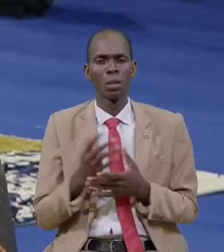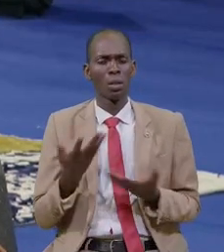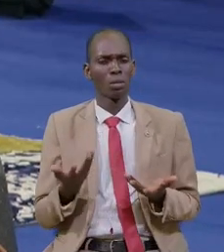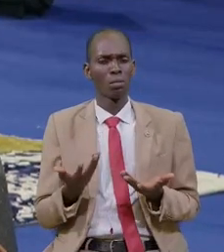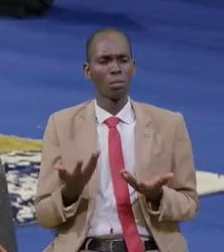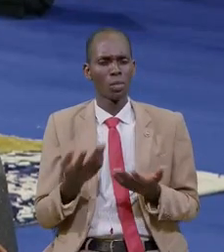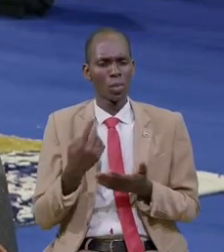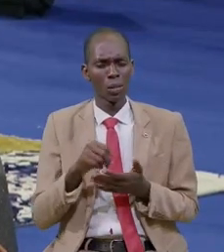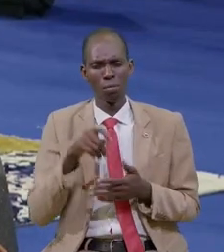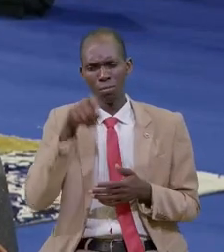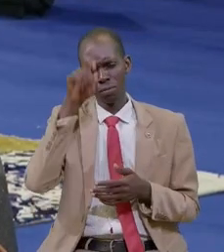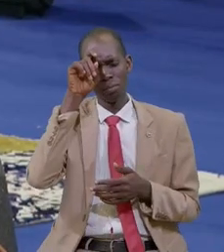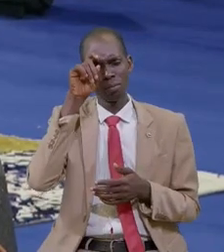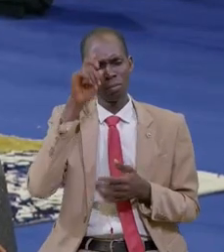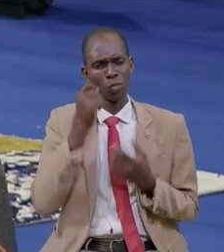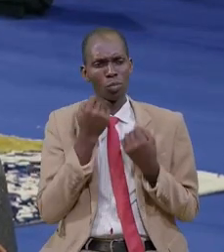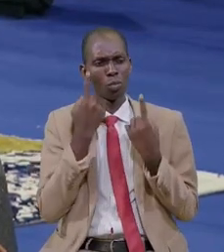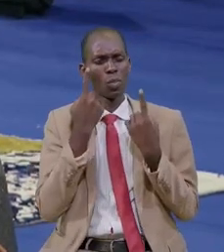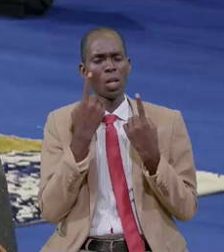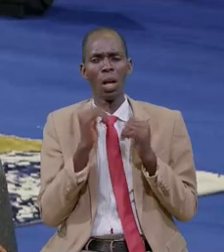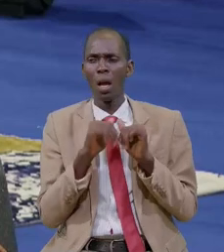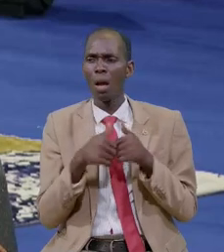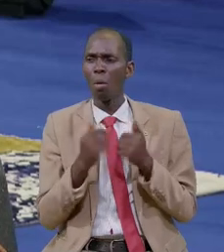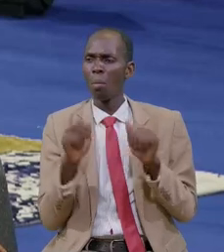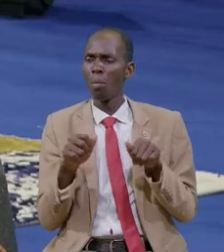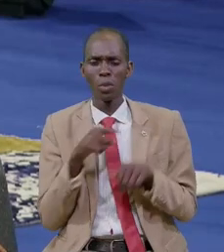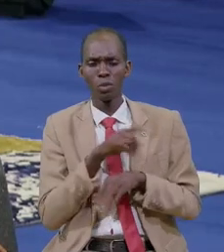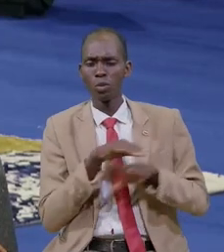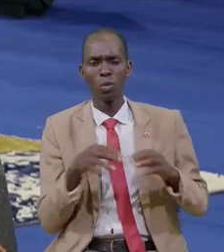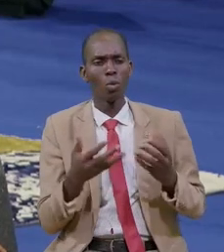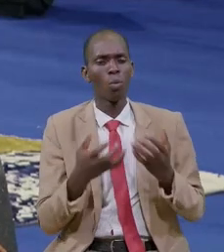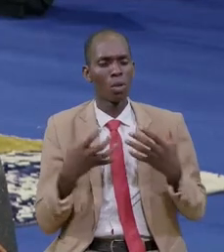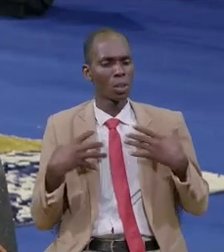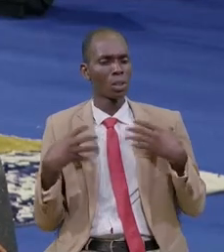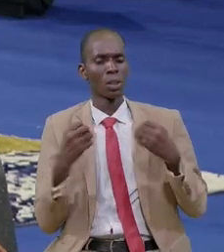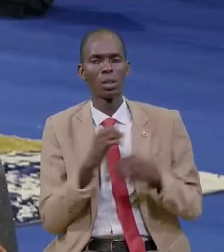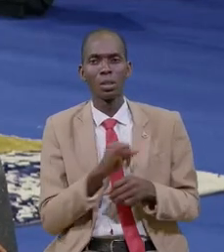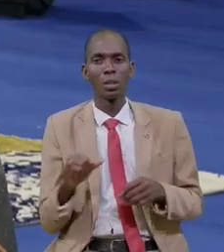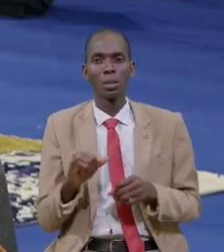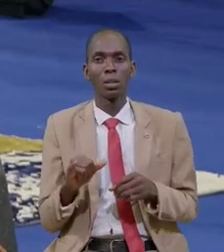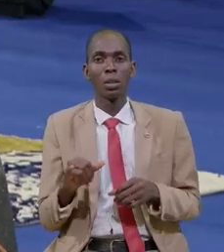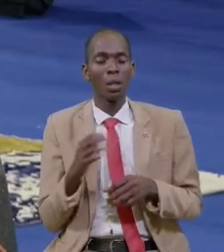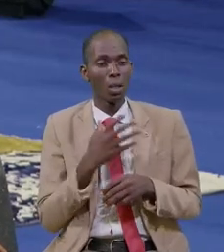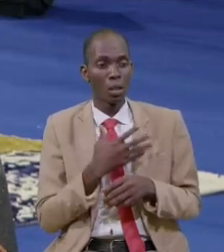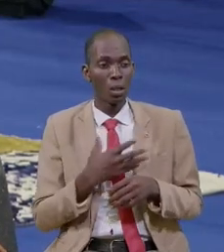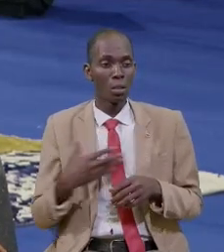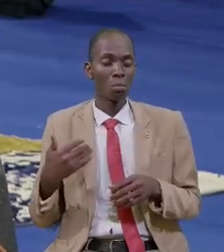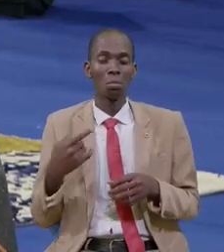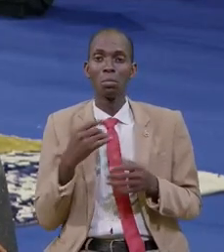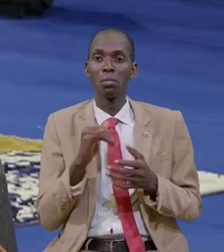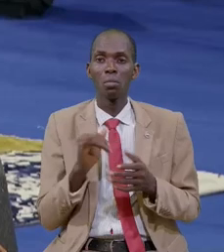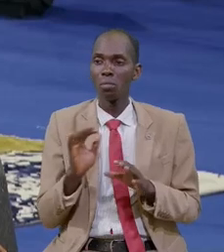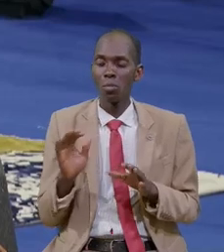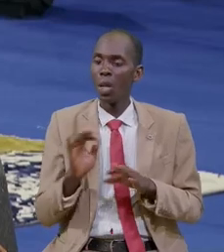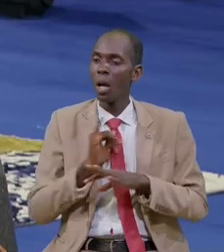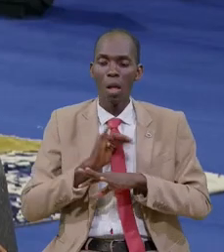Et vous demandez comment? Lui ne voulait-il pas la guérison? Ne m'impose pas les mains. Je ne veux